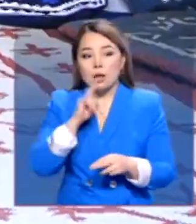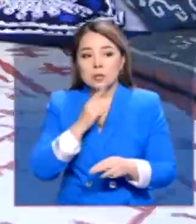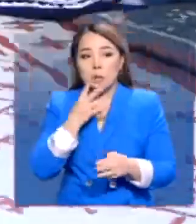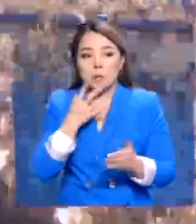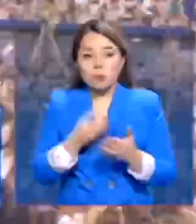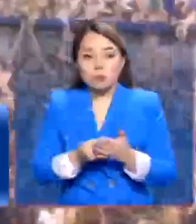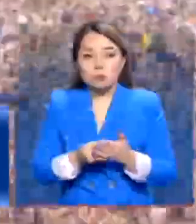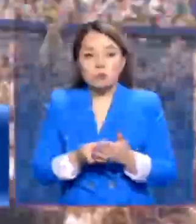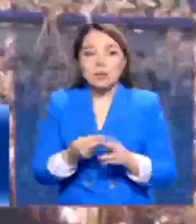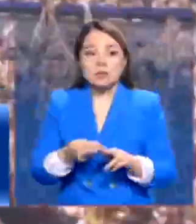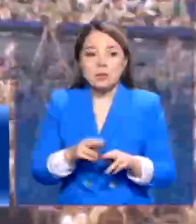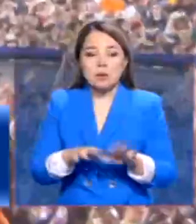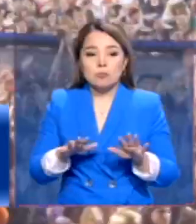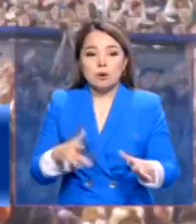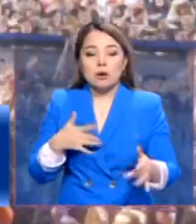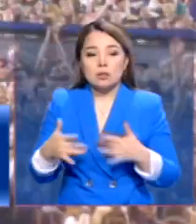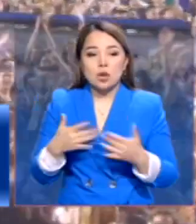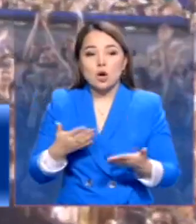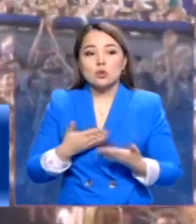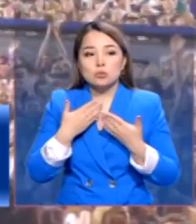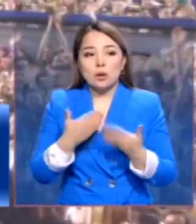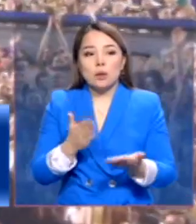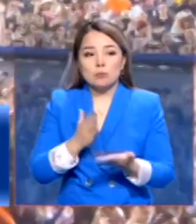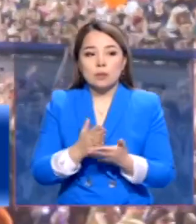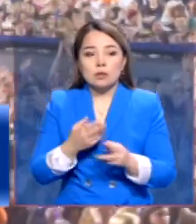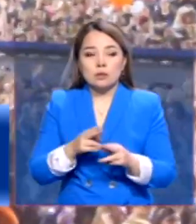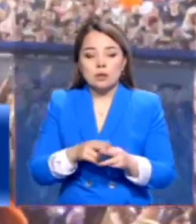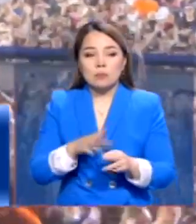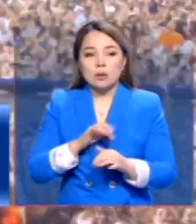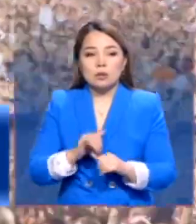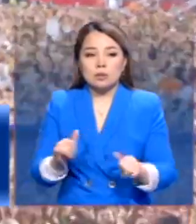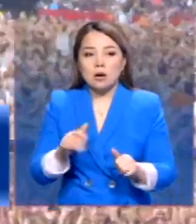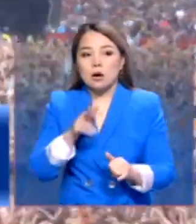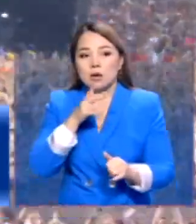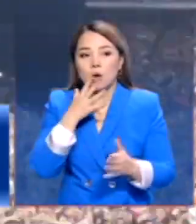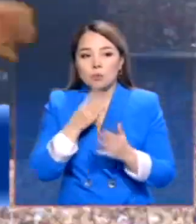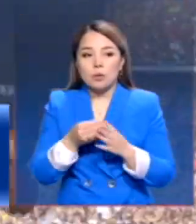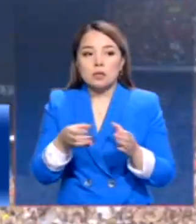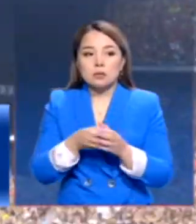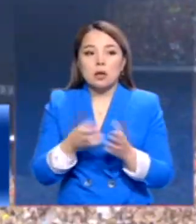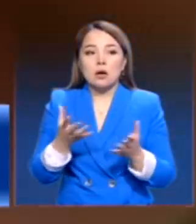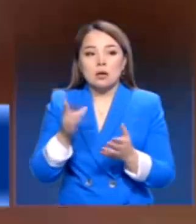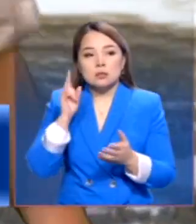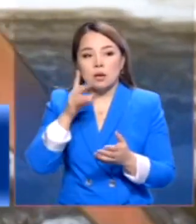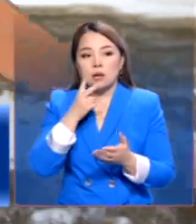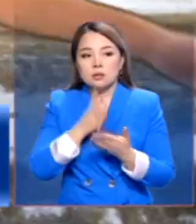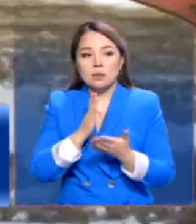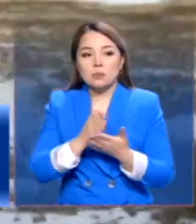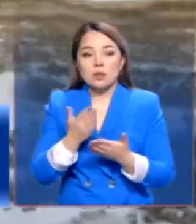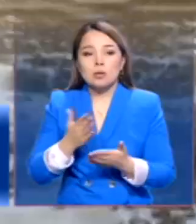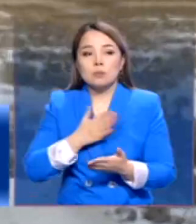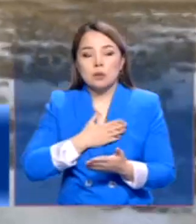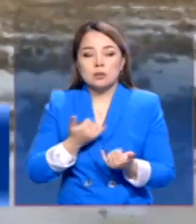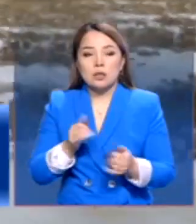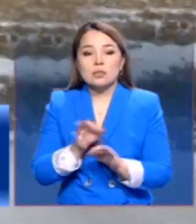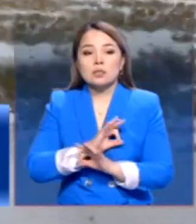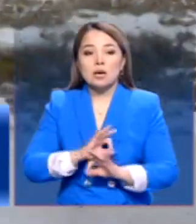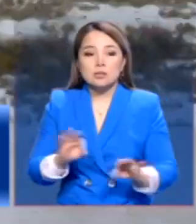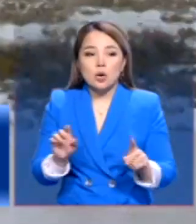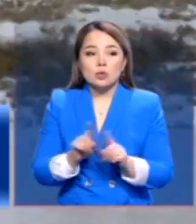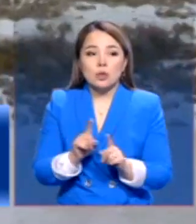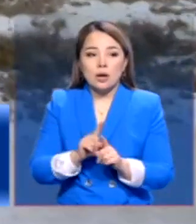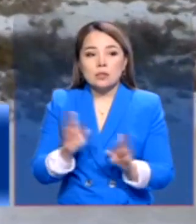өзінде дәл осында өнер сұраныста трендке айналды. Корея өзінің кью-попын қалай әлемге танытты. Біздің осындай керемет